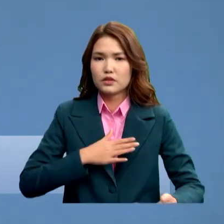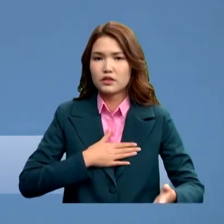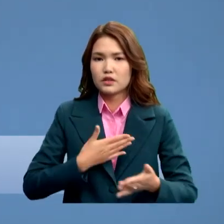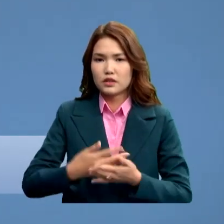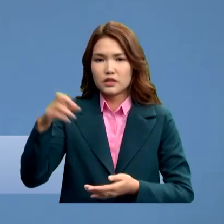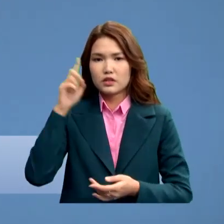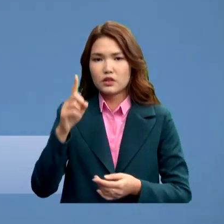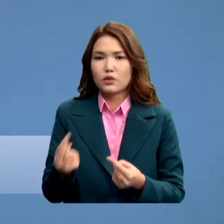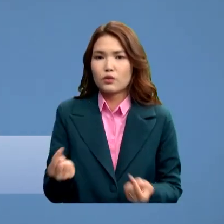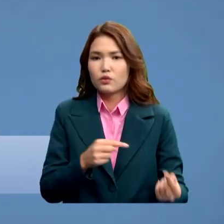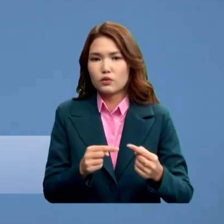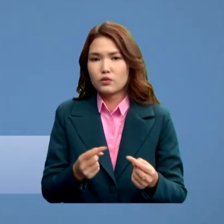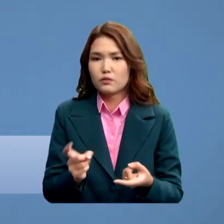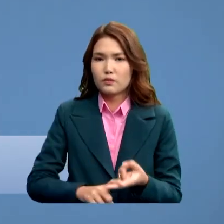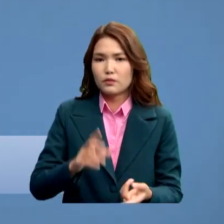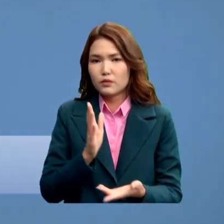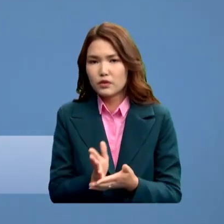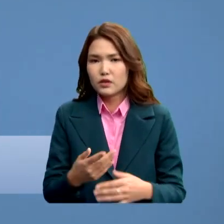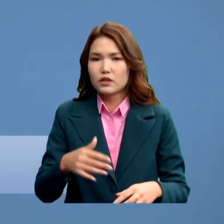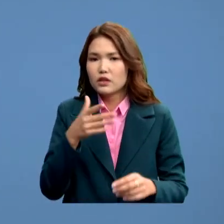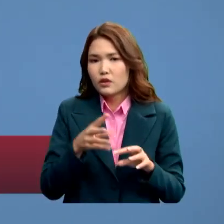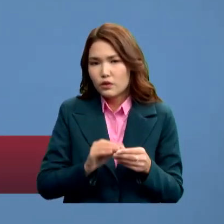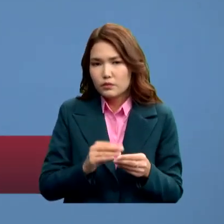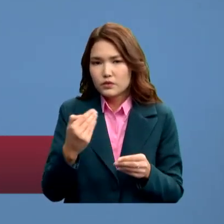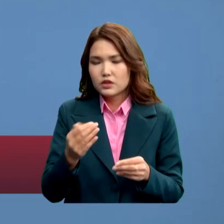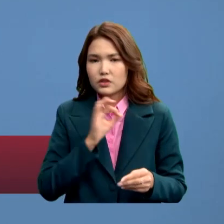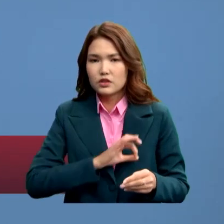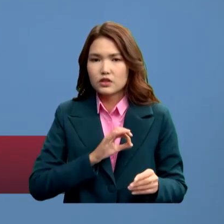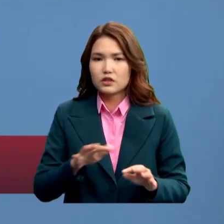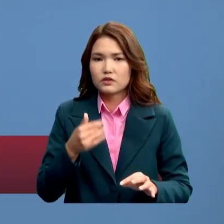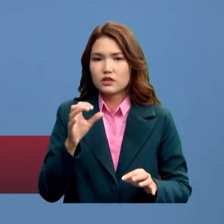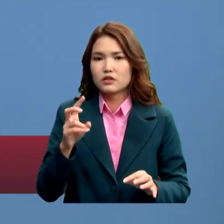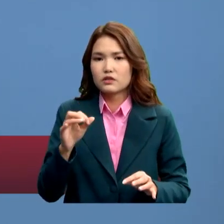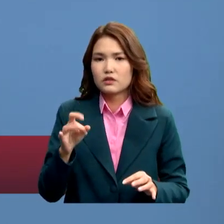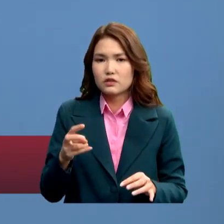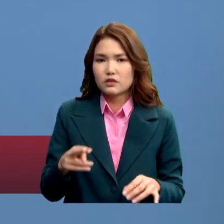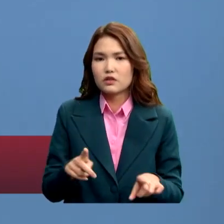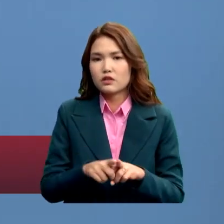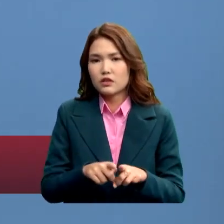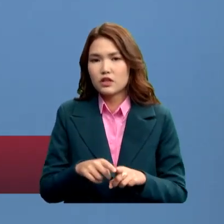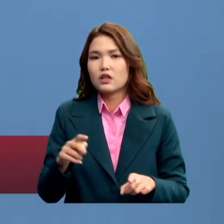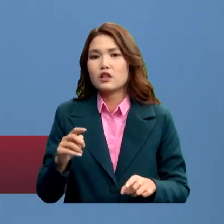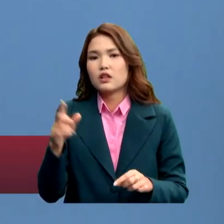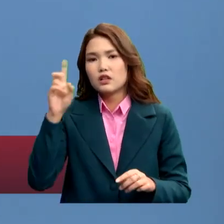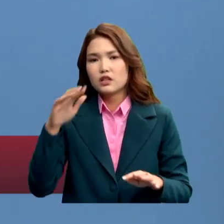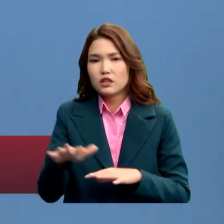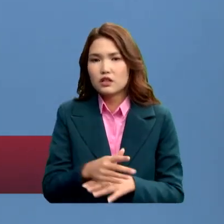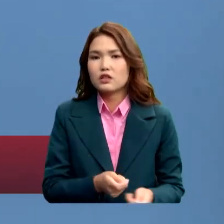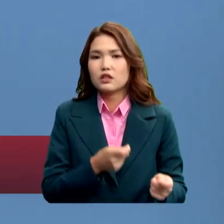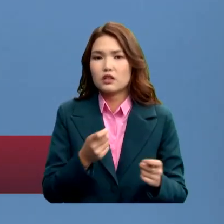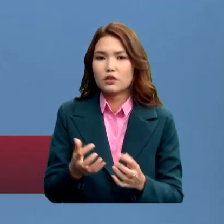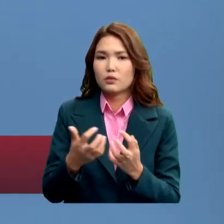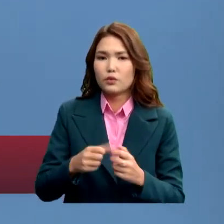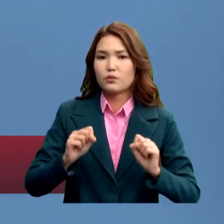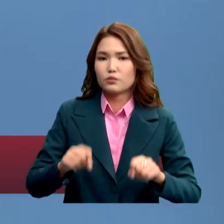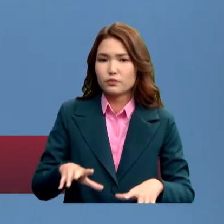иелерімен соттасуға болады деді. Яғни, жазбаша келісімшарт болмаса да, мессенджер арқылы тілдесуді дәлел ретінде пайдалану мүмкін